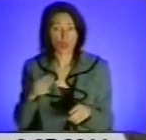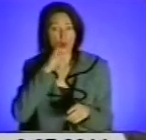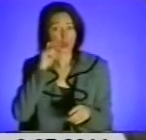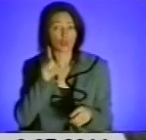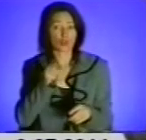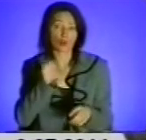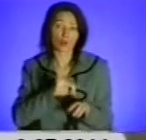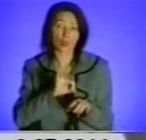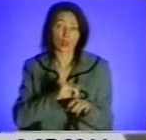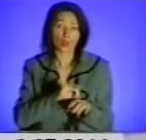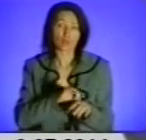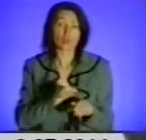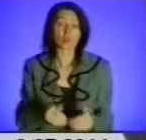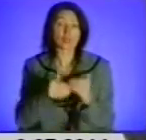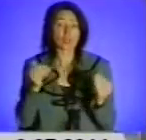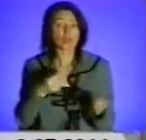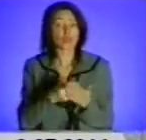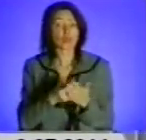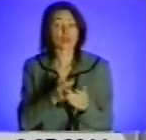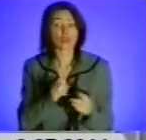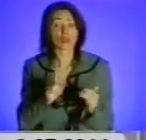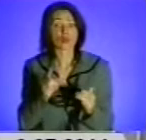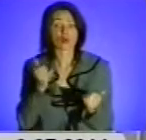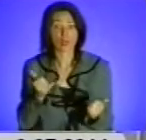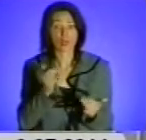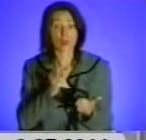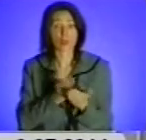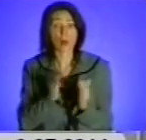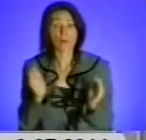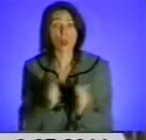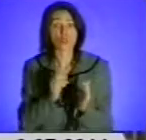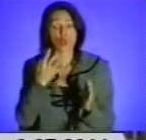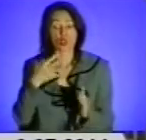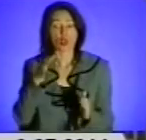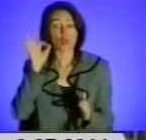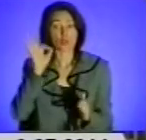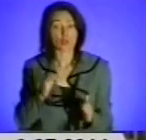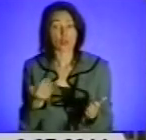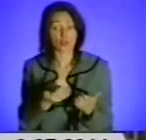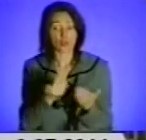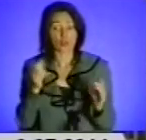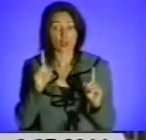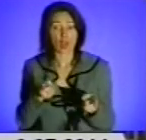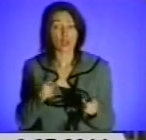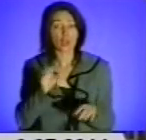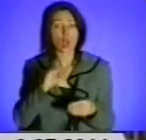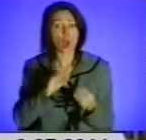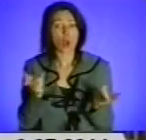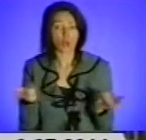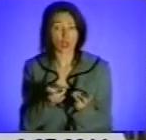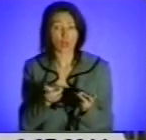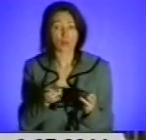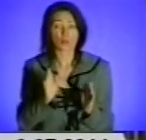значно збільшити фінансування, яке зараз становить менше 40% від реальних потреб. Хоча визнають, сподіваються і на